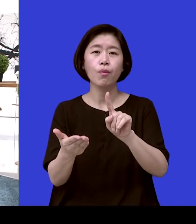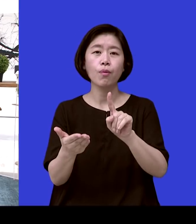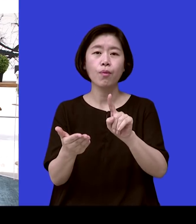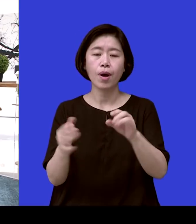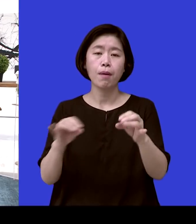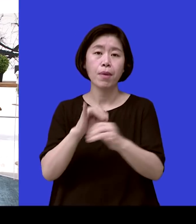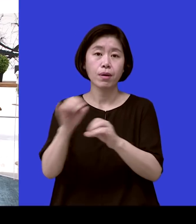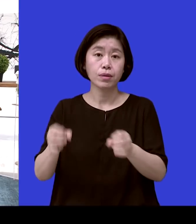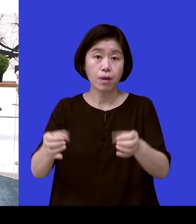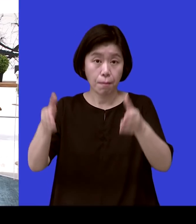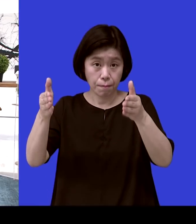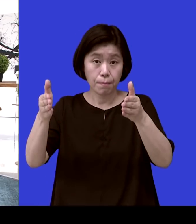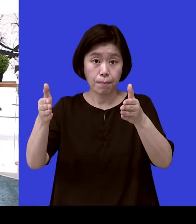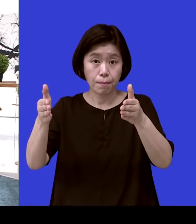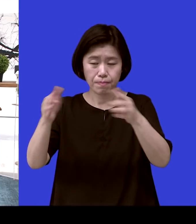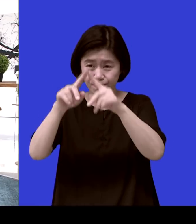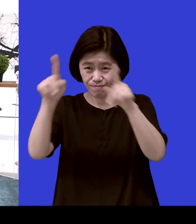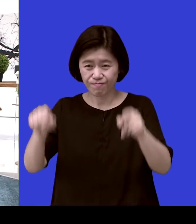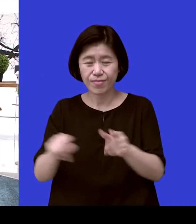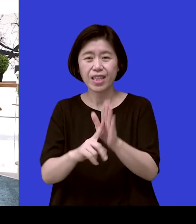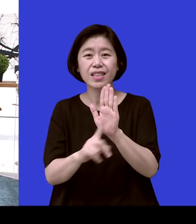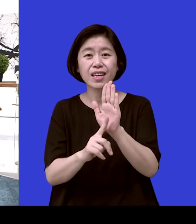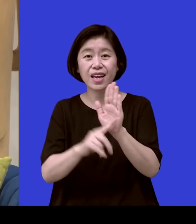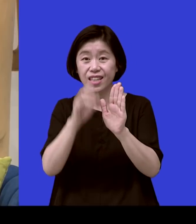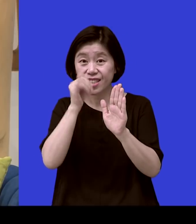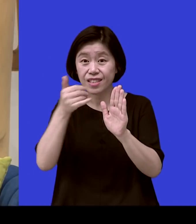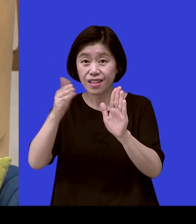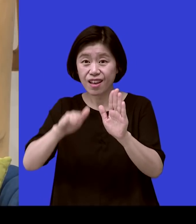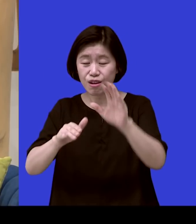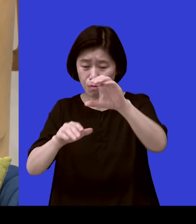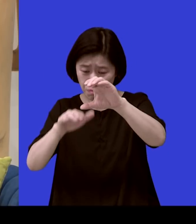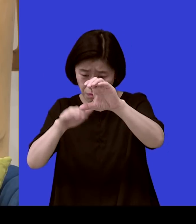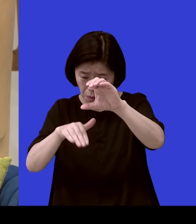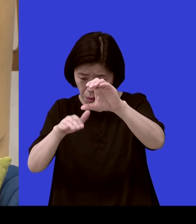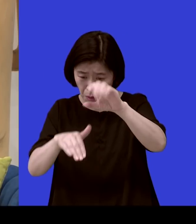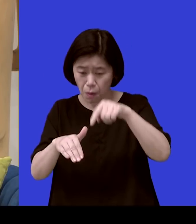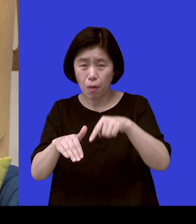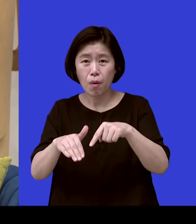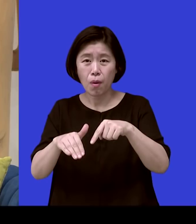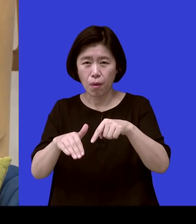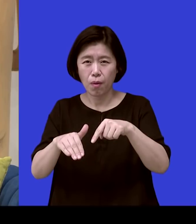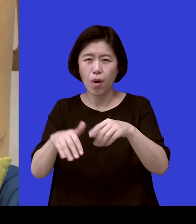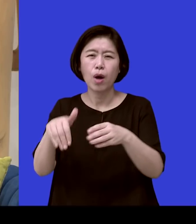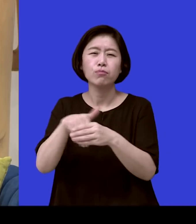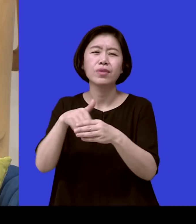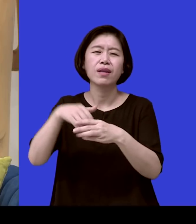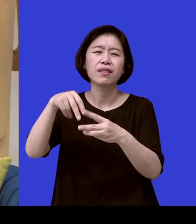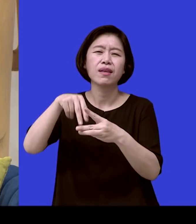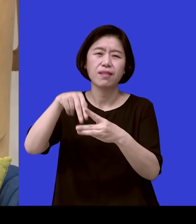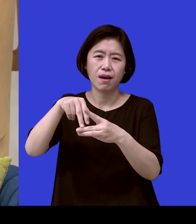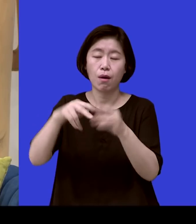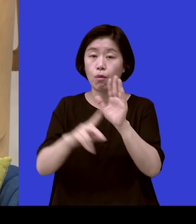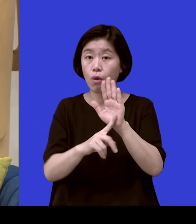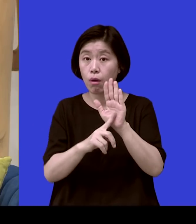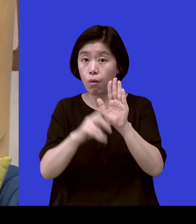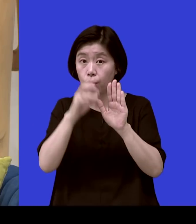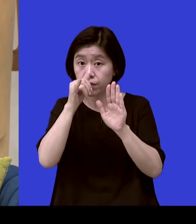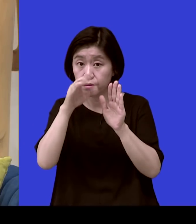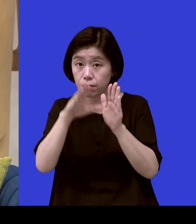보는 일이 없는데 네. 그날은 이렇게 봤어요. 네. 그랬더니 문화센터 광고가 있었는데 네.